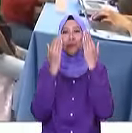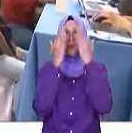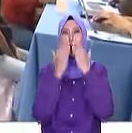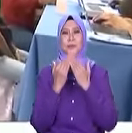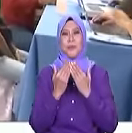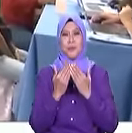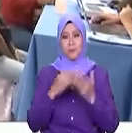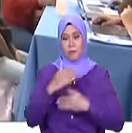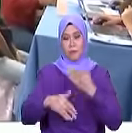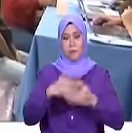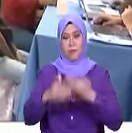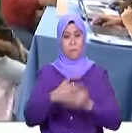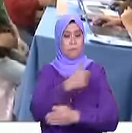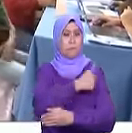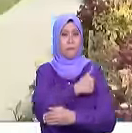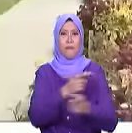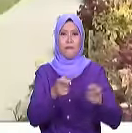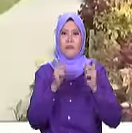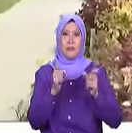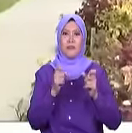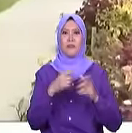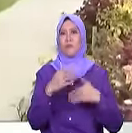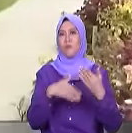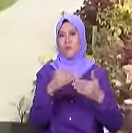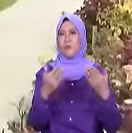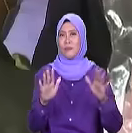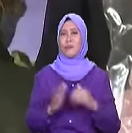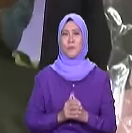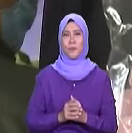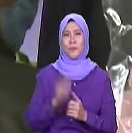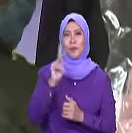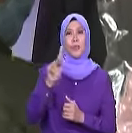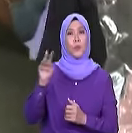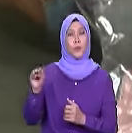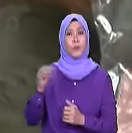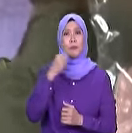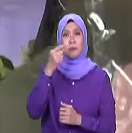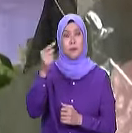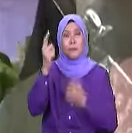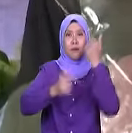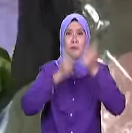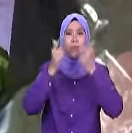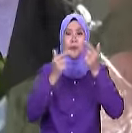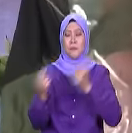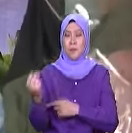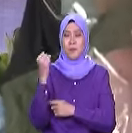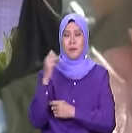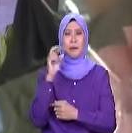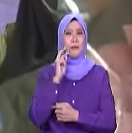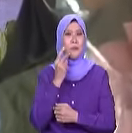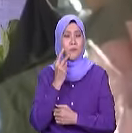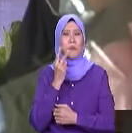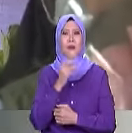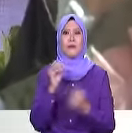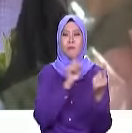sebab proses vaksinasi dia cepat sampai. Dalam pada itu, Ketua Menteri juga berkesempatan melawat pasar sayur Kundasang dan bertemu